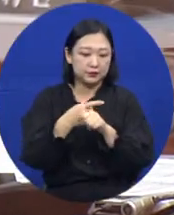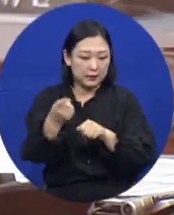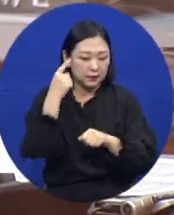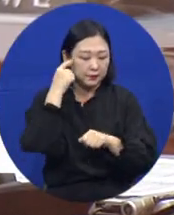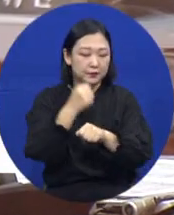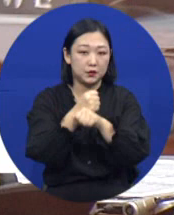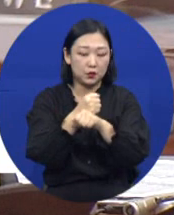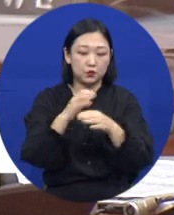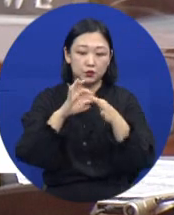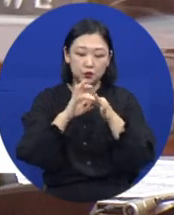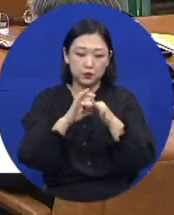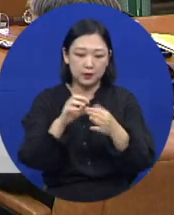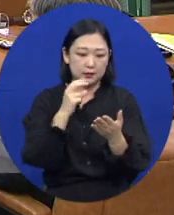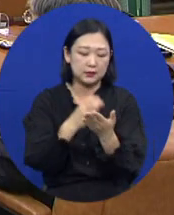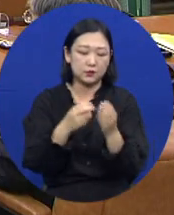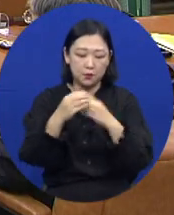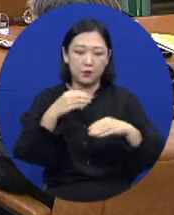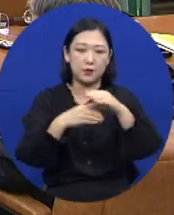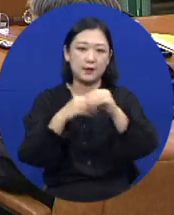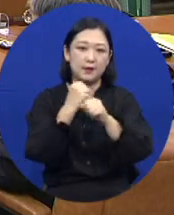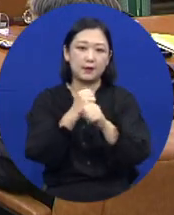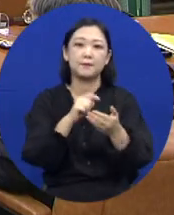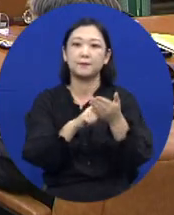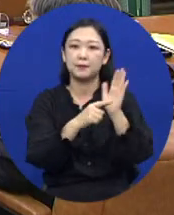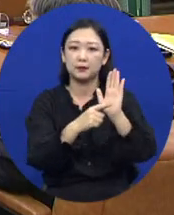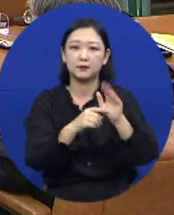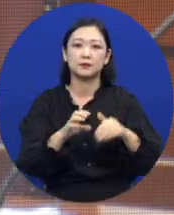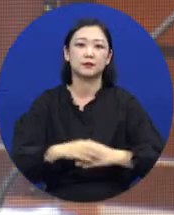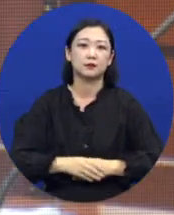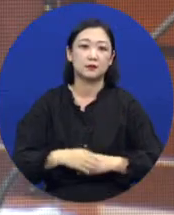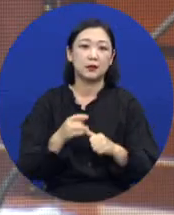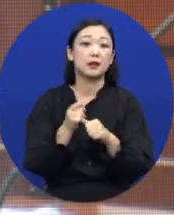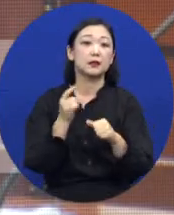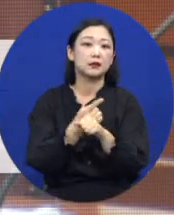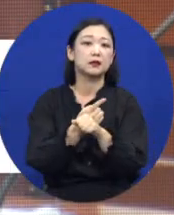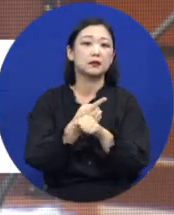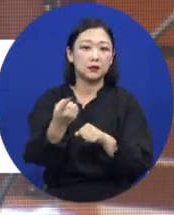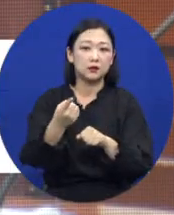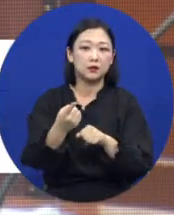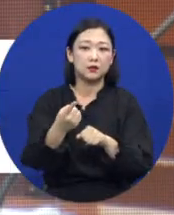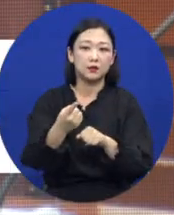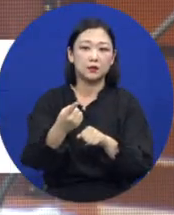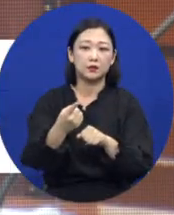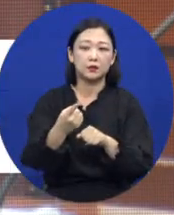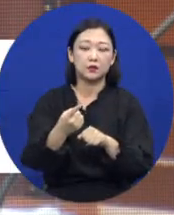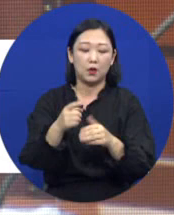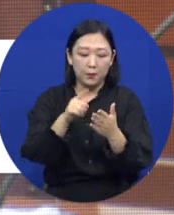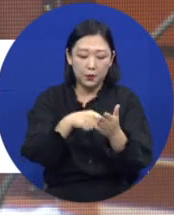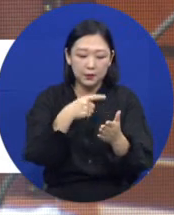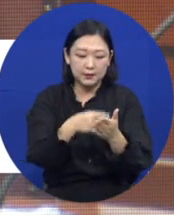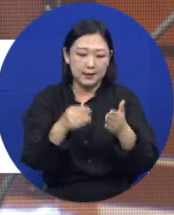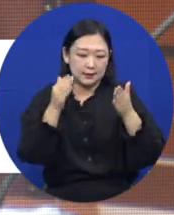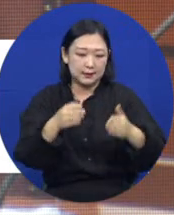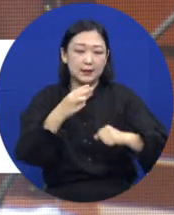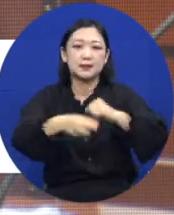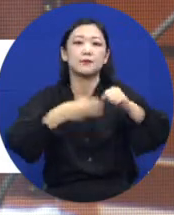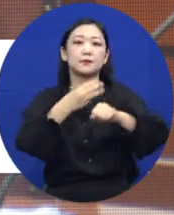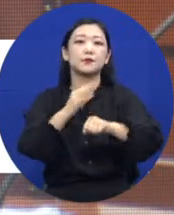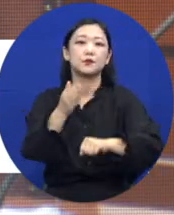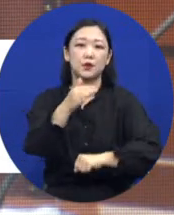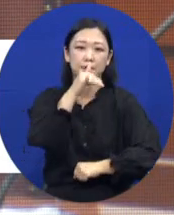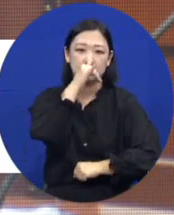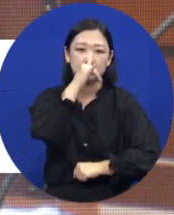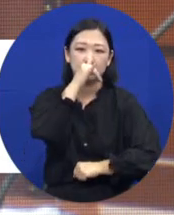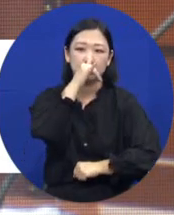제도적으로 보완하겠다 고 밝혔습니다 내년 2의 부사 실질적으로 하면서 기간이 3년으로 되어 있기 때문에